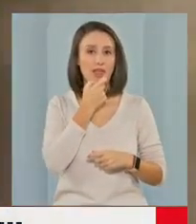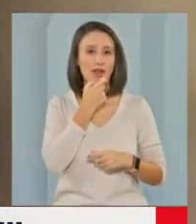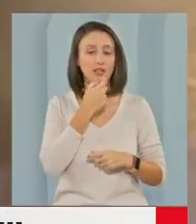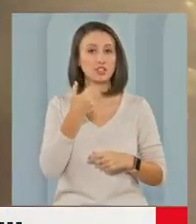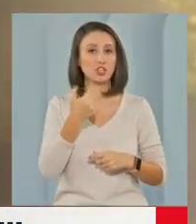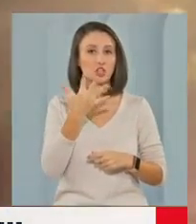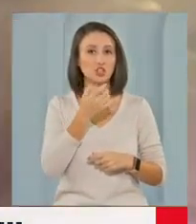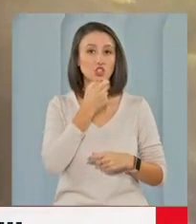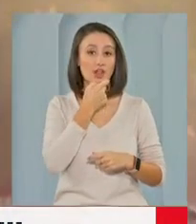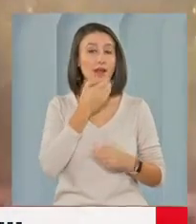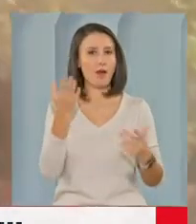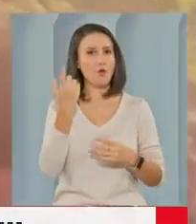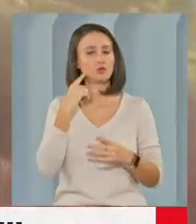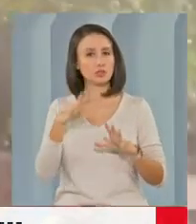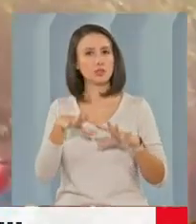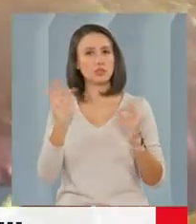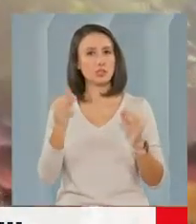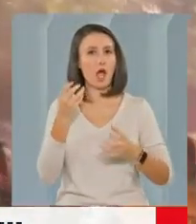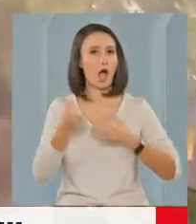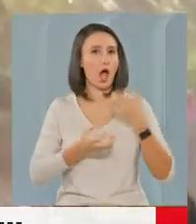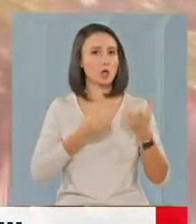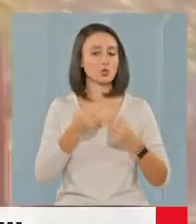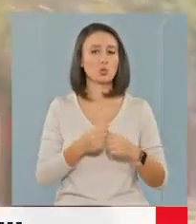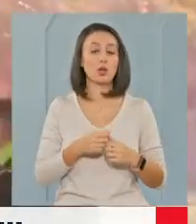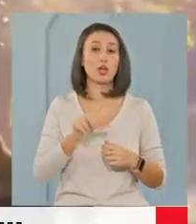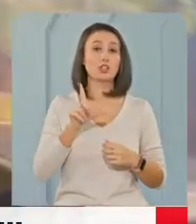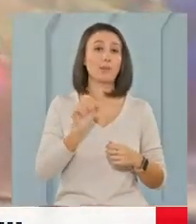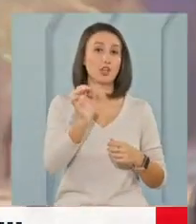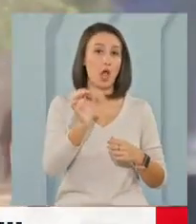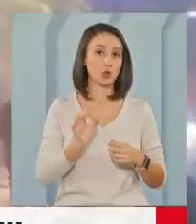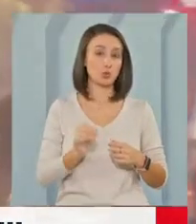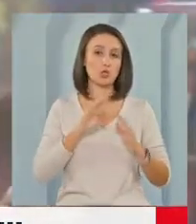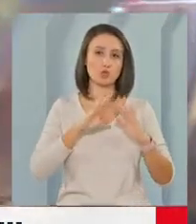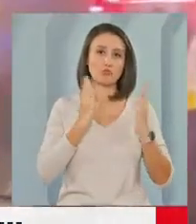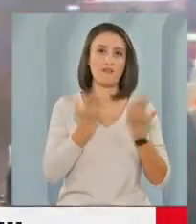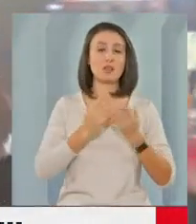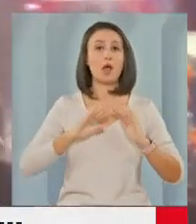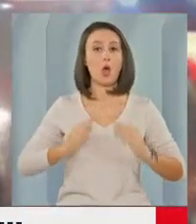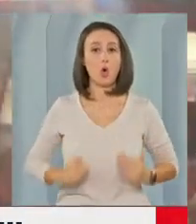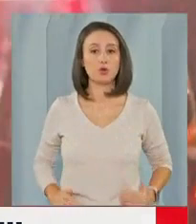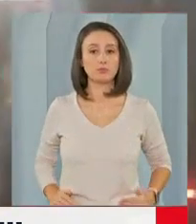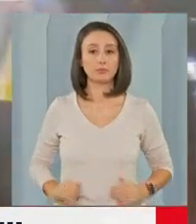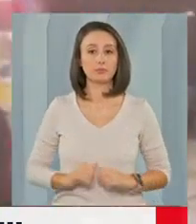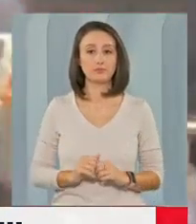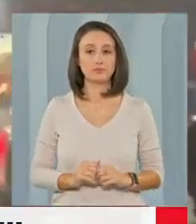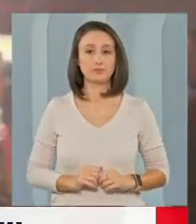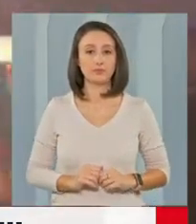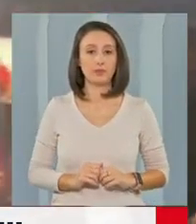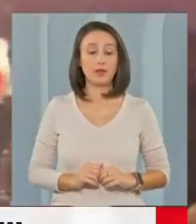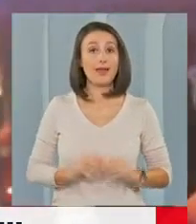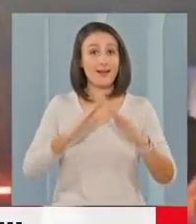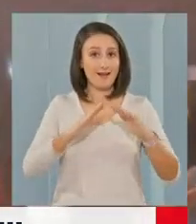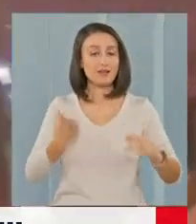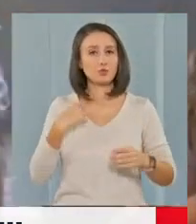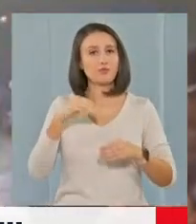respectiv 65 de ani, care au fost găsiți cu arsuri pe aproximativ 70% din suprafața corpului. În casă se mai afla o femeie în vârstă